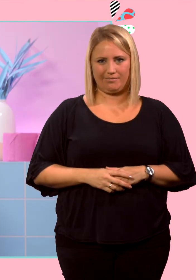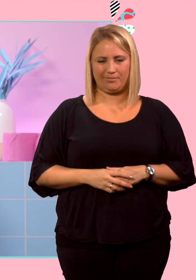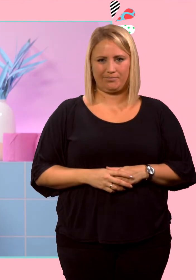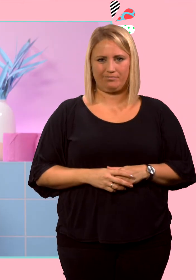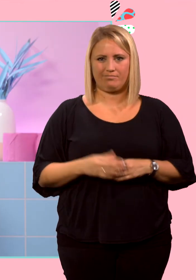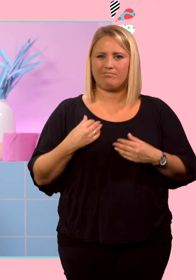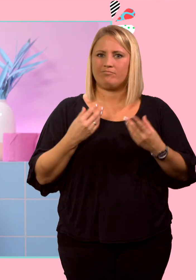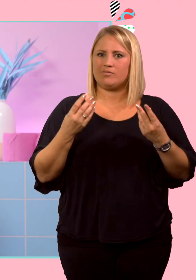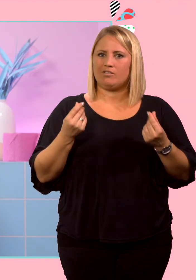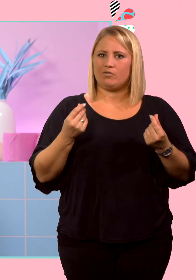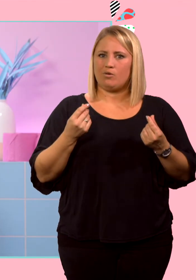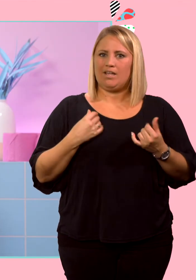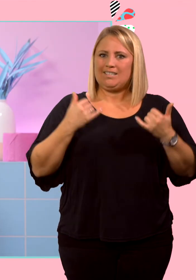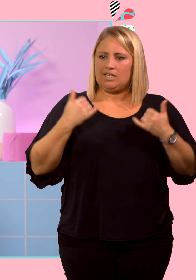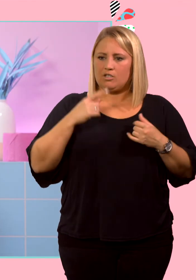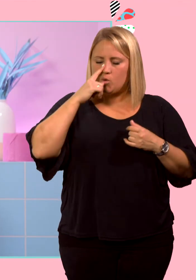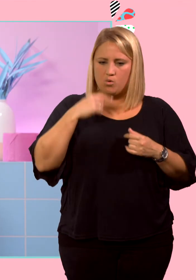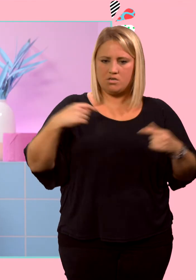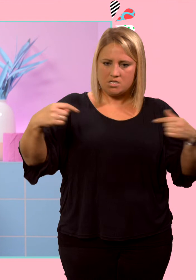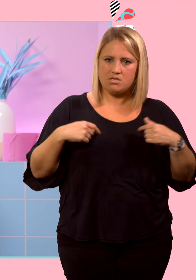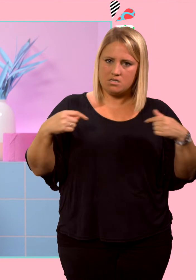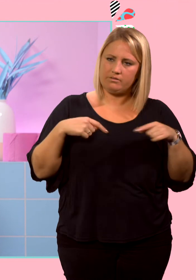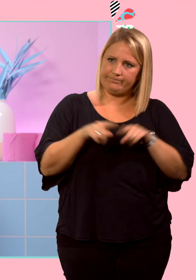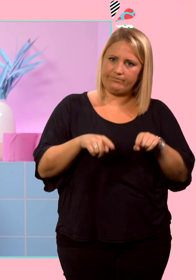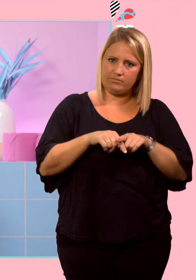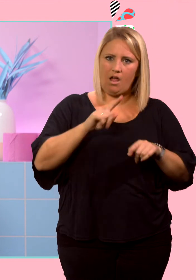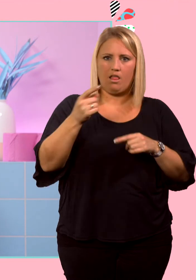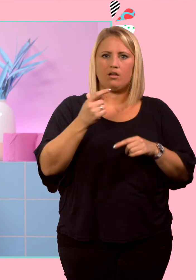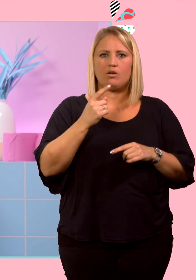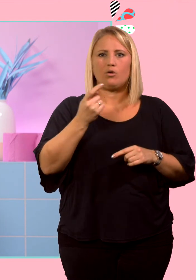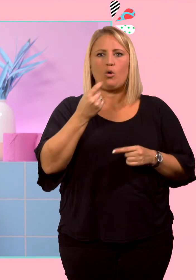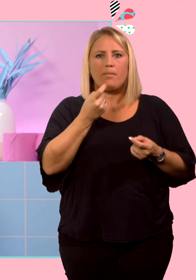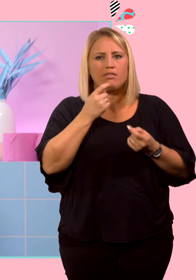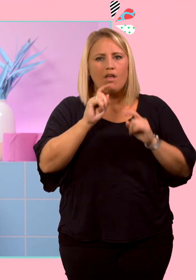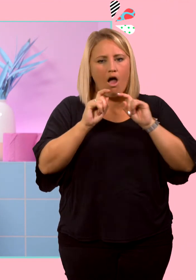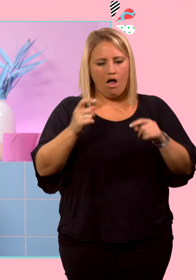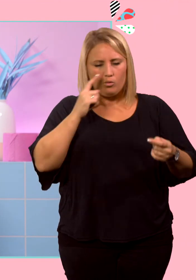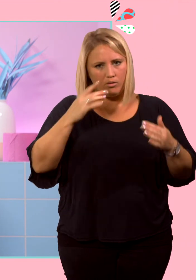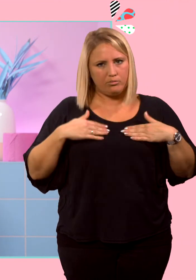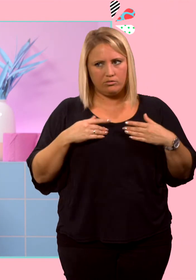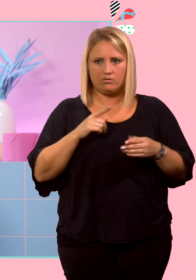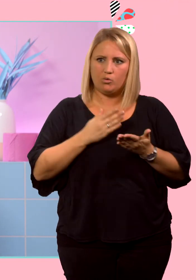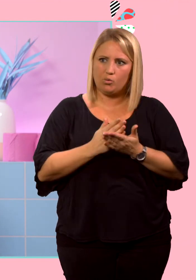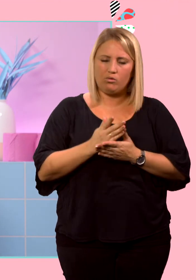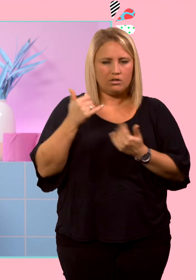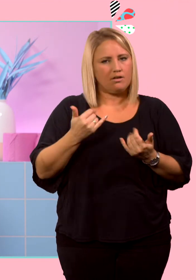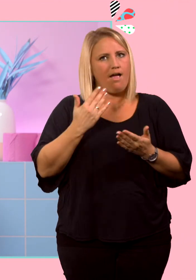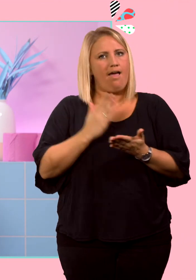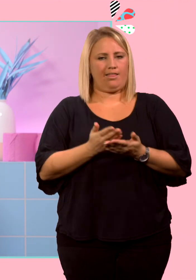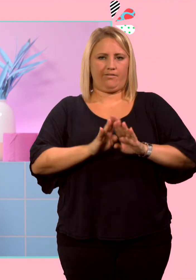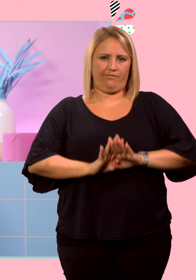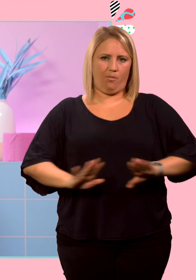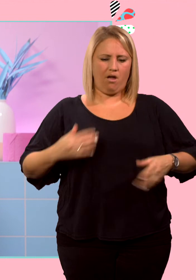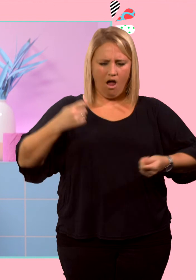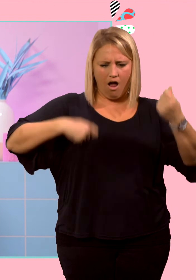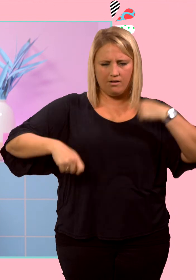Gefühl, ich werde nicht mehr auf meine Brüste reduziert, Leute kommentieren meine Brust nicht andauernd und dass ich anziehen